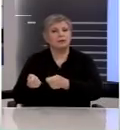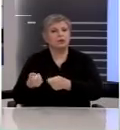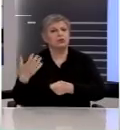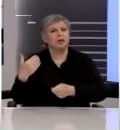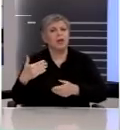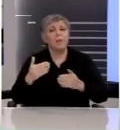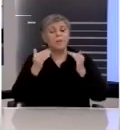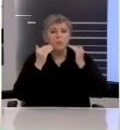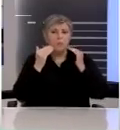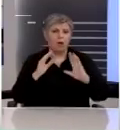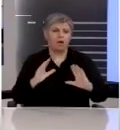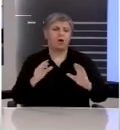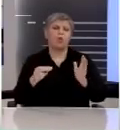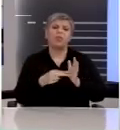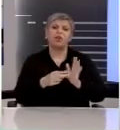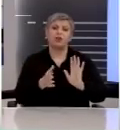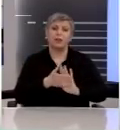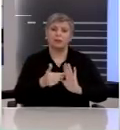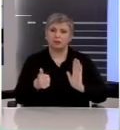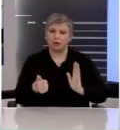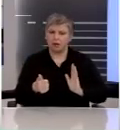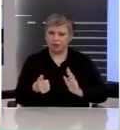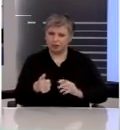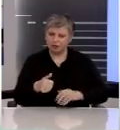Και το Μάιο του 2016 παρουσίασε